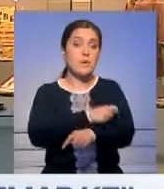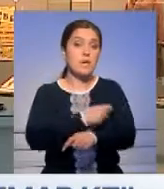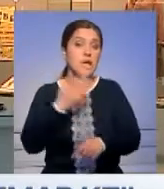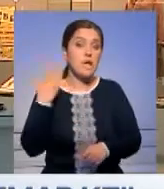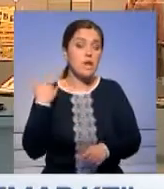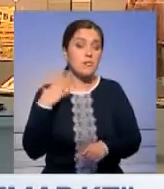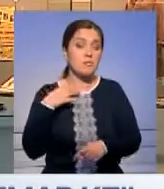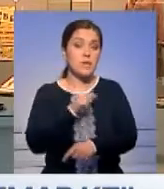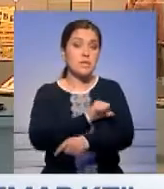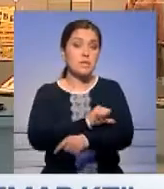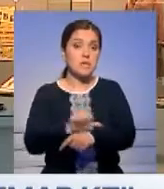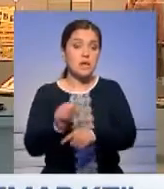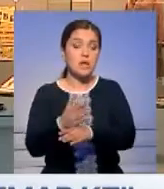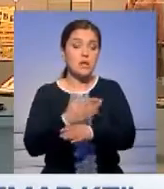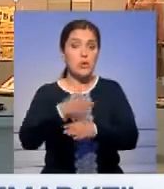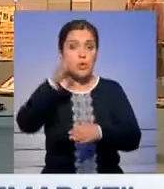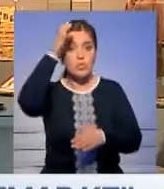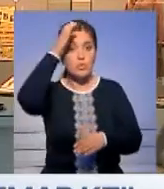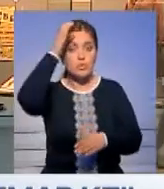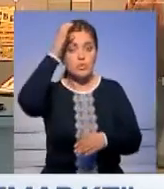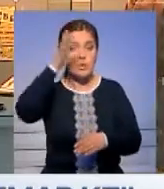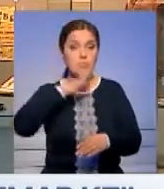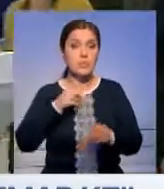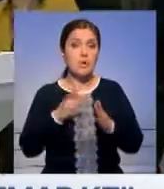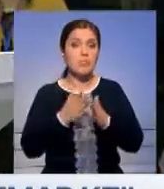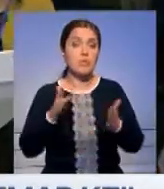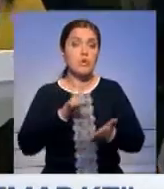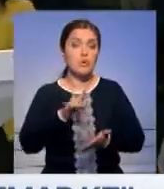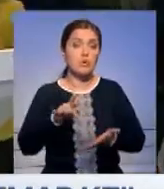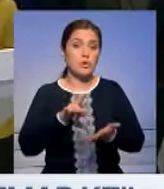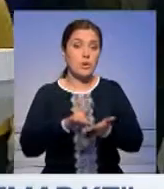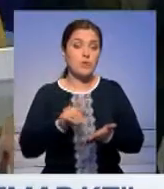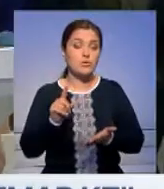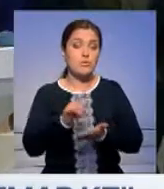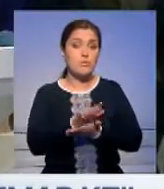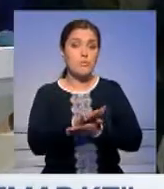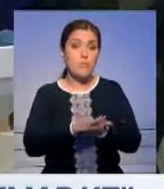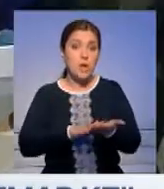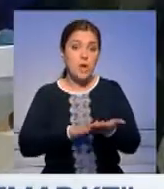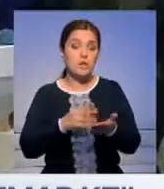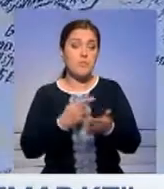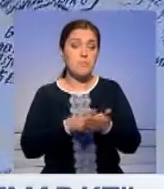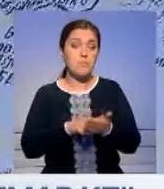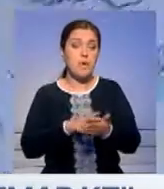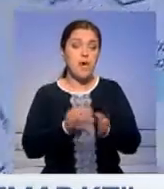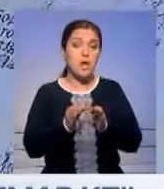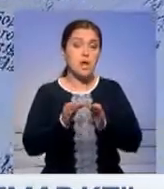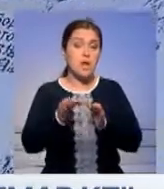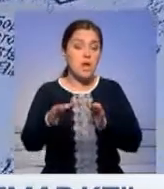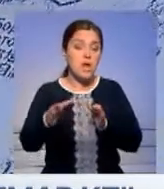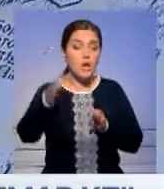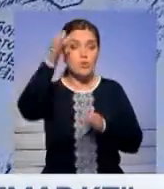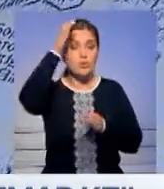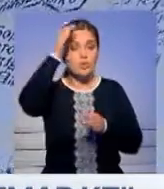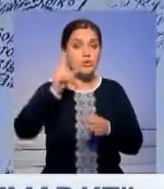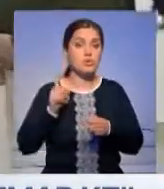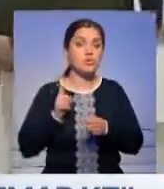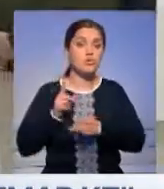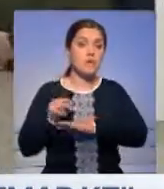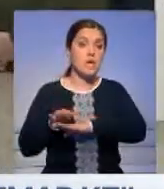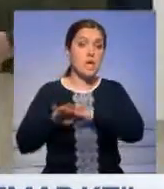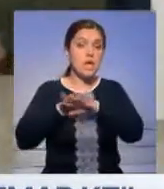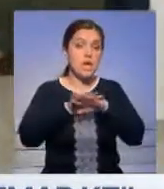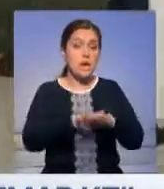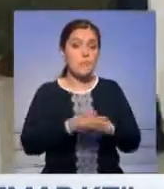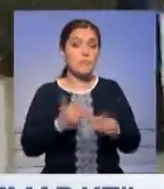где-то есть. Ученые утверждают, что это даже был больше, чем город аркаим. Чтобы продолжить экспедиции, археологи ждут финансирования. Тем более теперь для